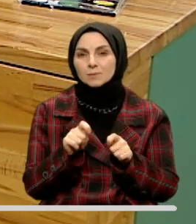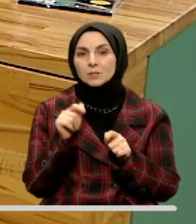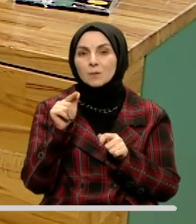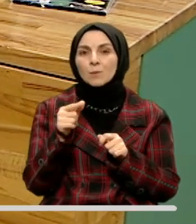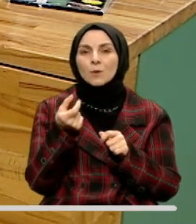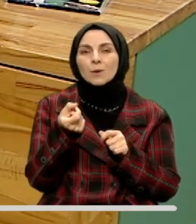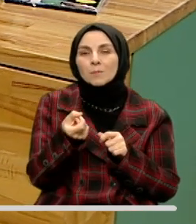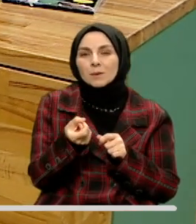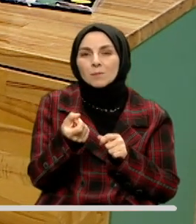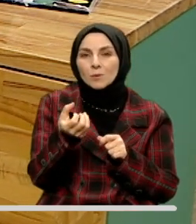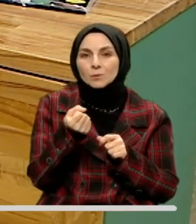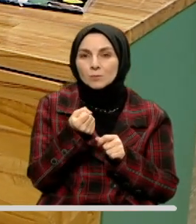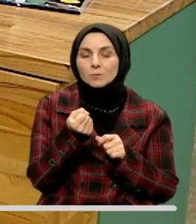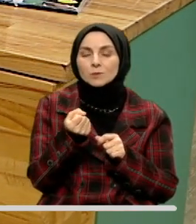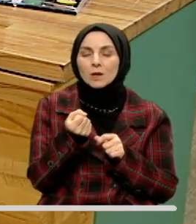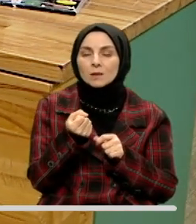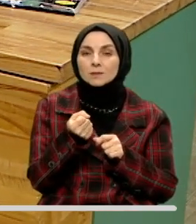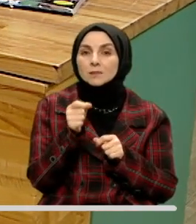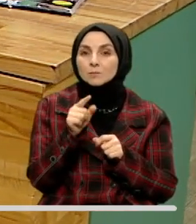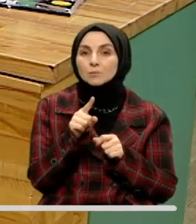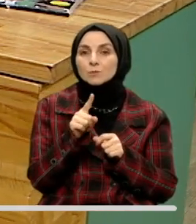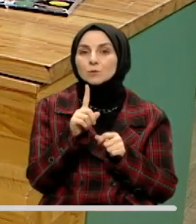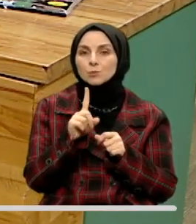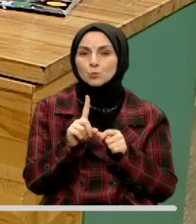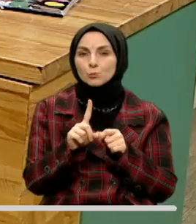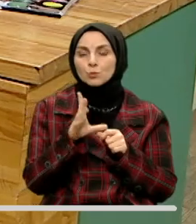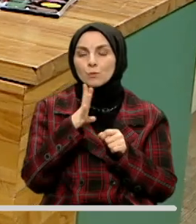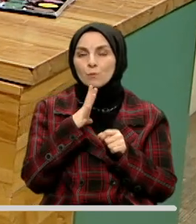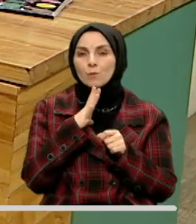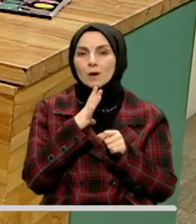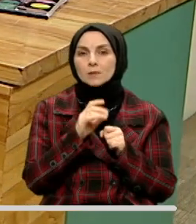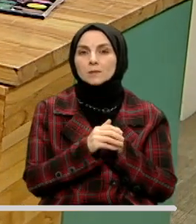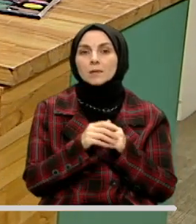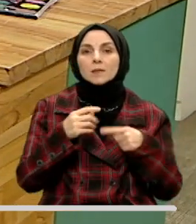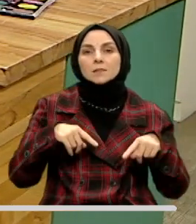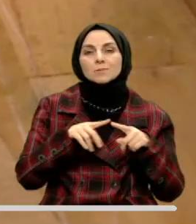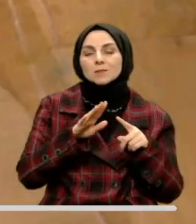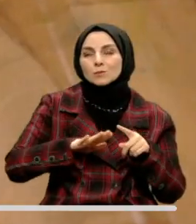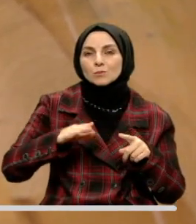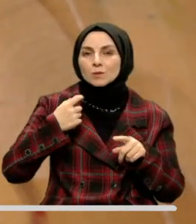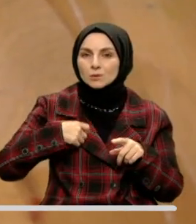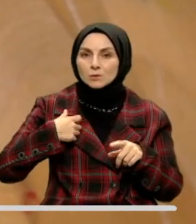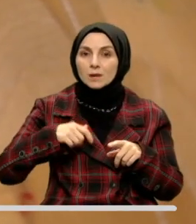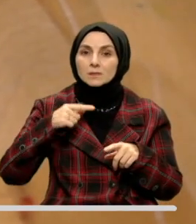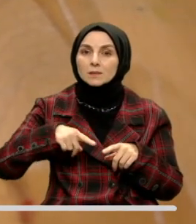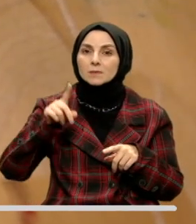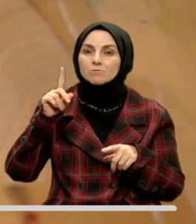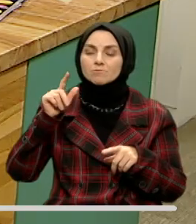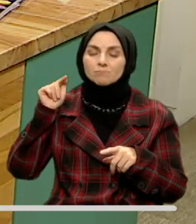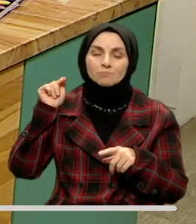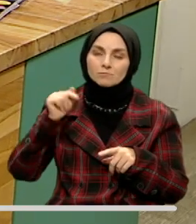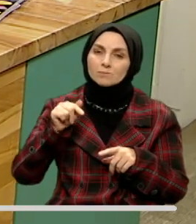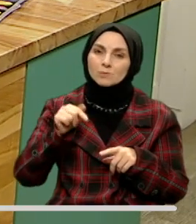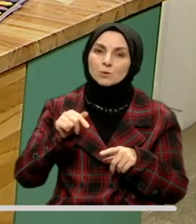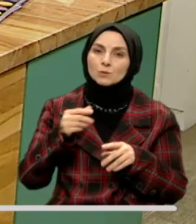topumuz burada. Dil çubukları, abeslanklar burada. Bir şimdi tane biz de... çocuklara özellikle böyle günümüzde son dönemlerde böyle çok